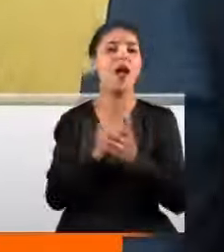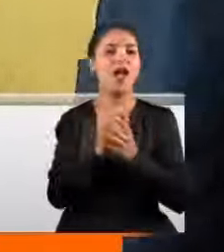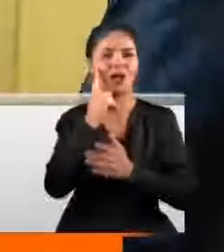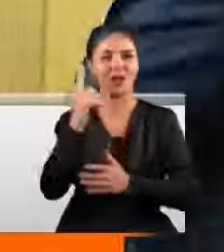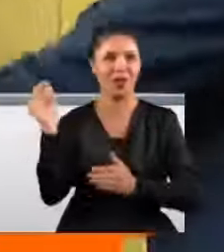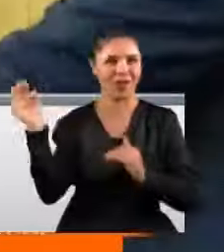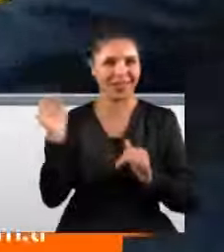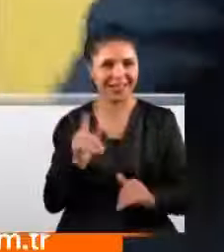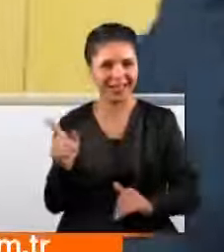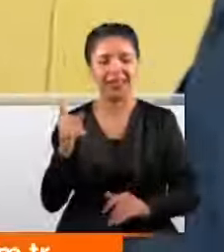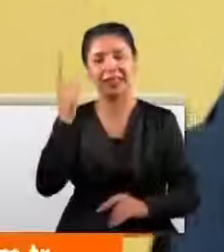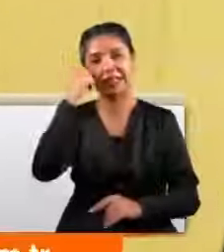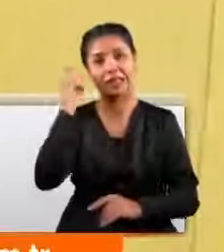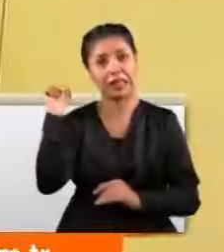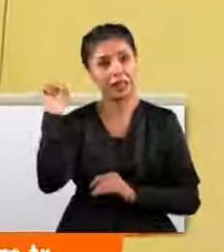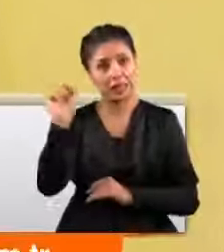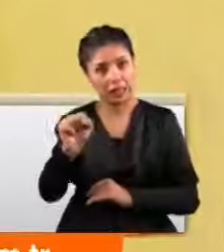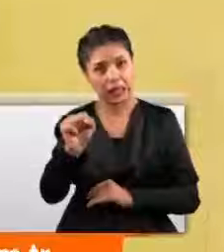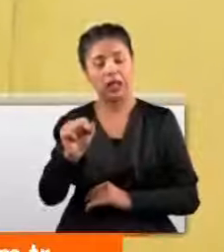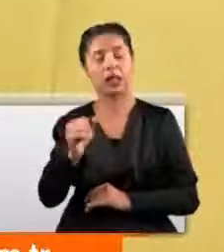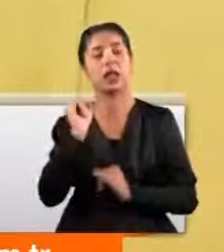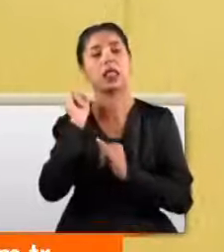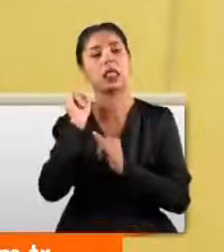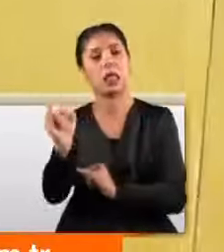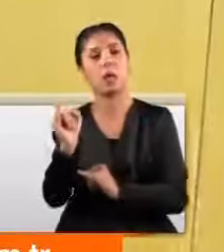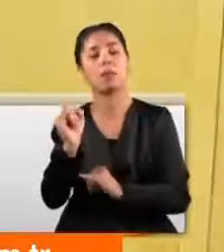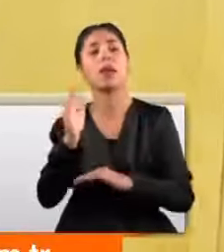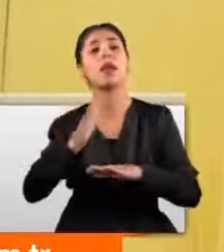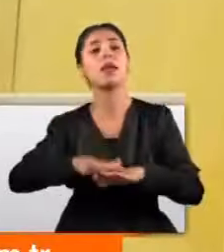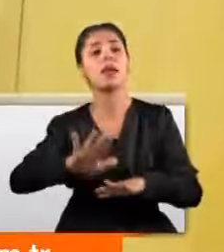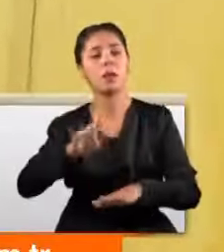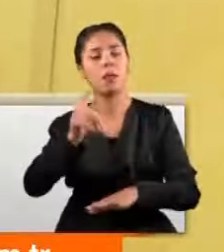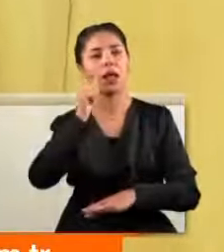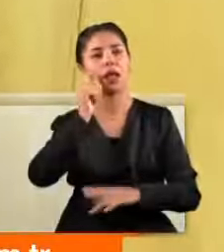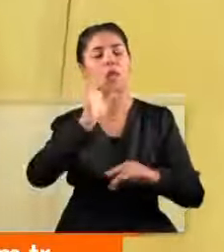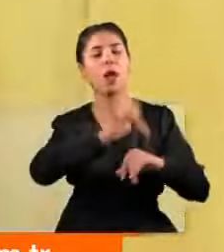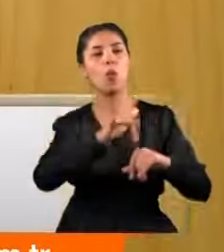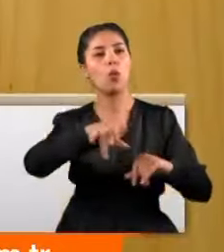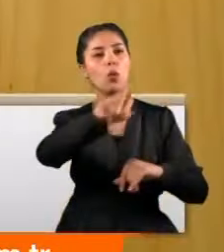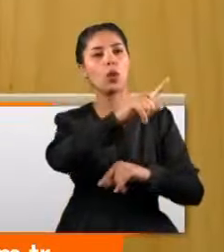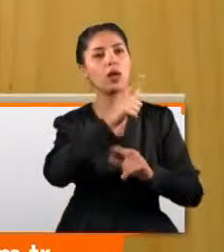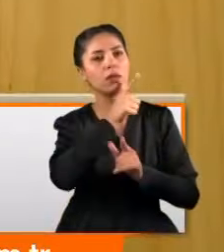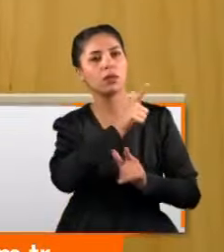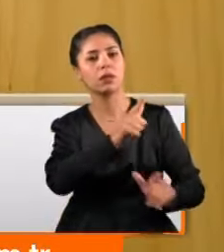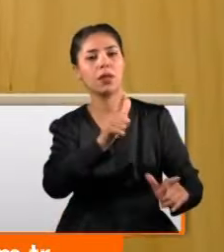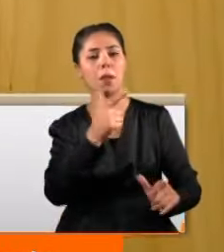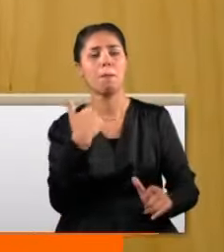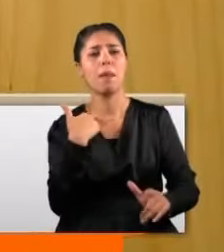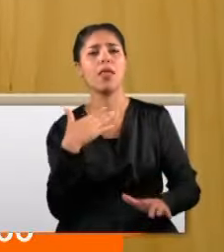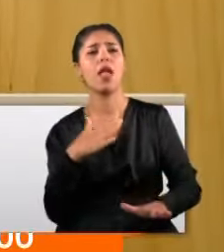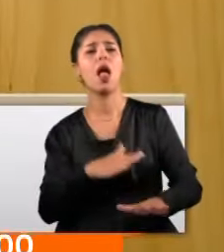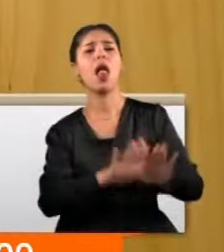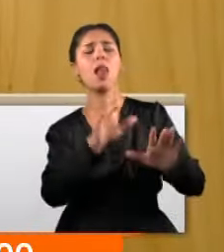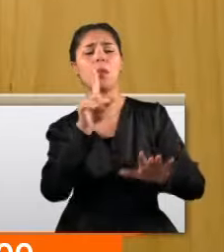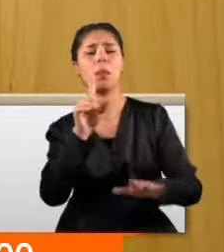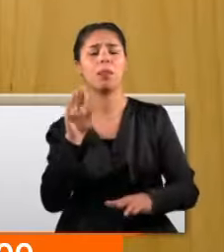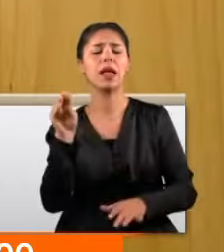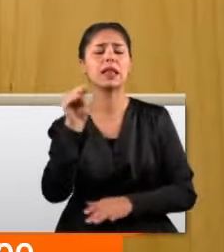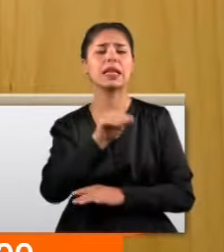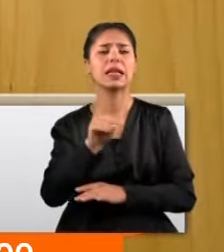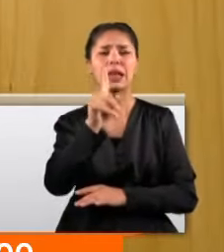kürsüde İsrail'in saldırılarına yüksek tondan tepki göstermeyen İslam ülkelerine seslendi. Bana dokunmayan yılan bin yıl